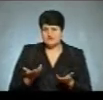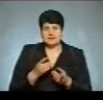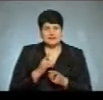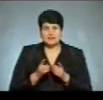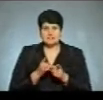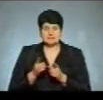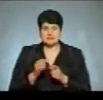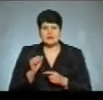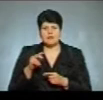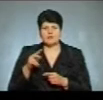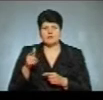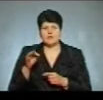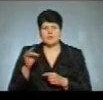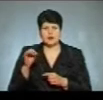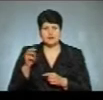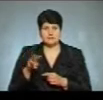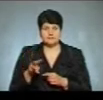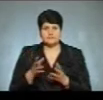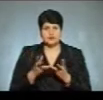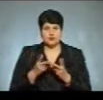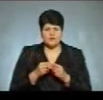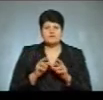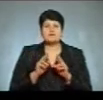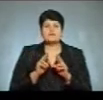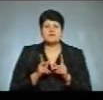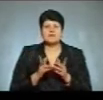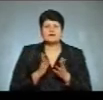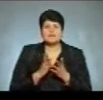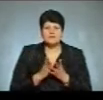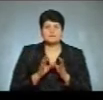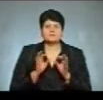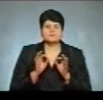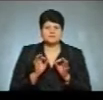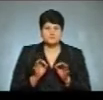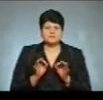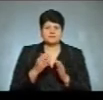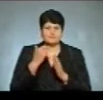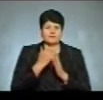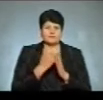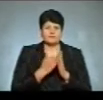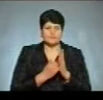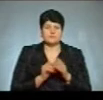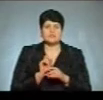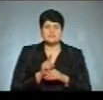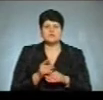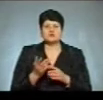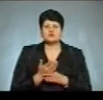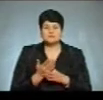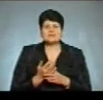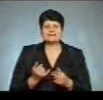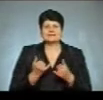безпосередньо алгоритм її нарахування. Тож нагадайте, будь ласка, яким є, залишається алгоритм призначення субсидій